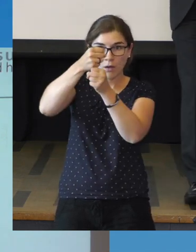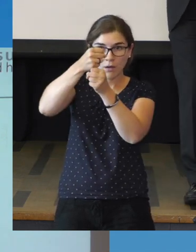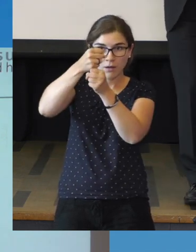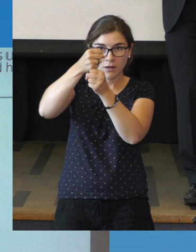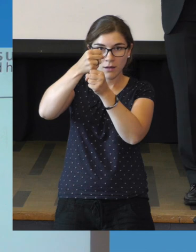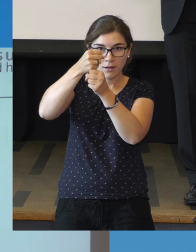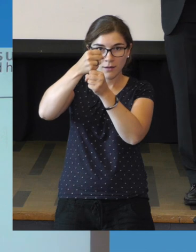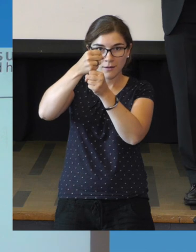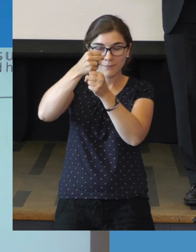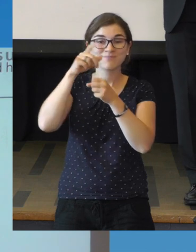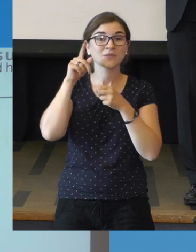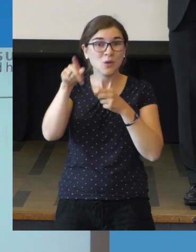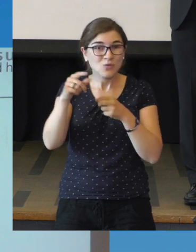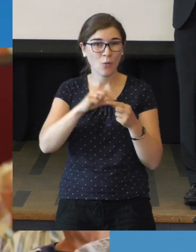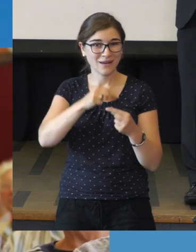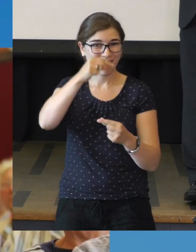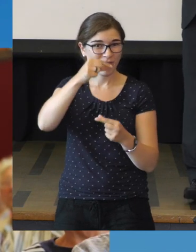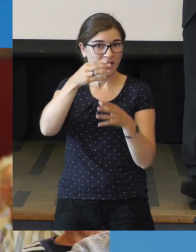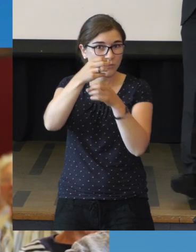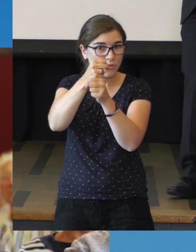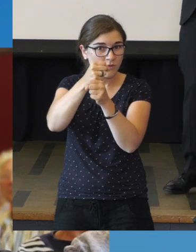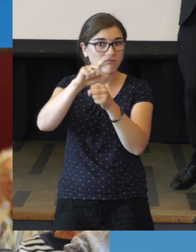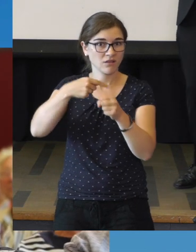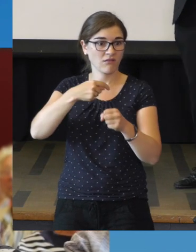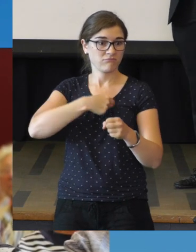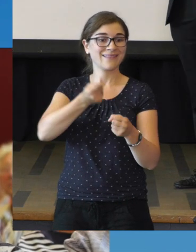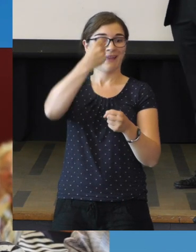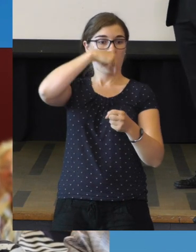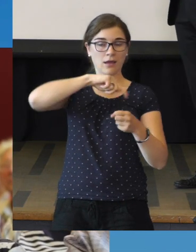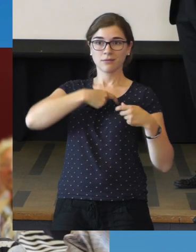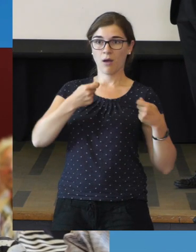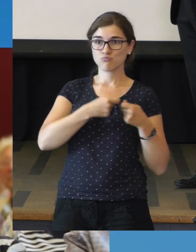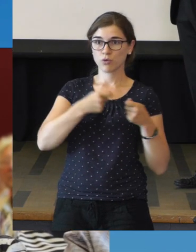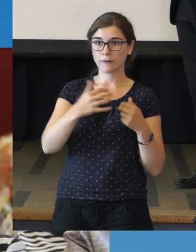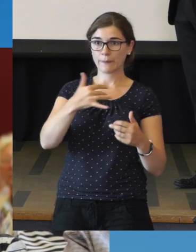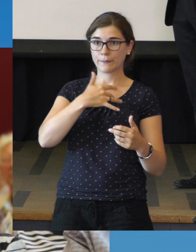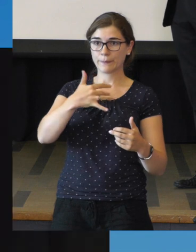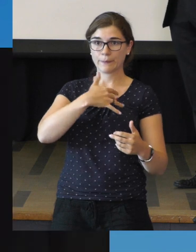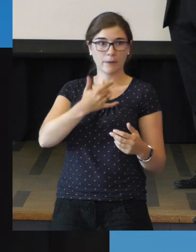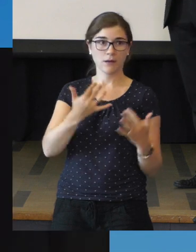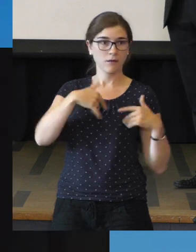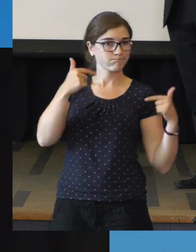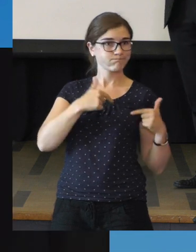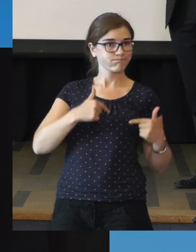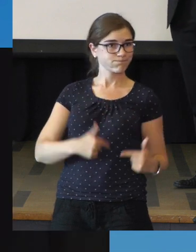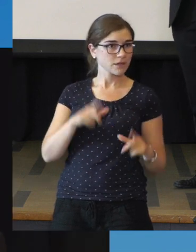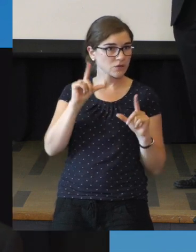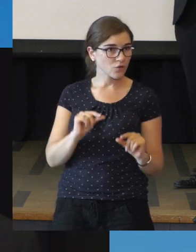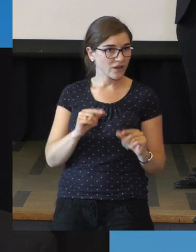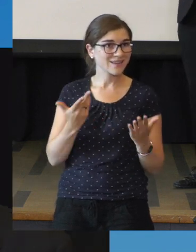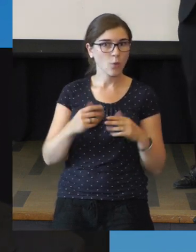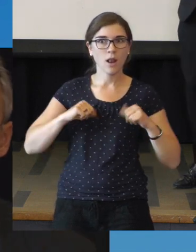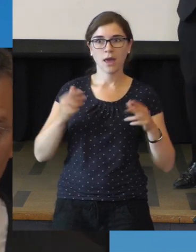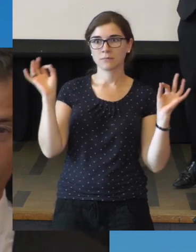verschlossen. Wenn ein solches Gefäß verschlossen ist, kann der Herzmuskel dahinter nicht mehr mit Blut versorgt werden. Und dann kann es zum einen zu